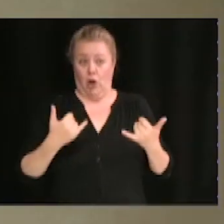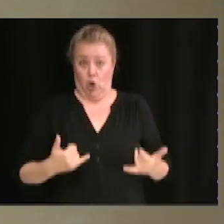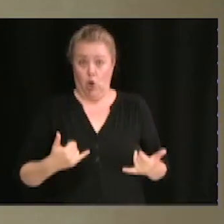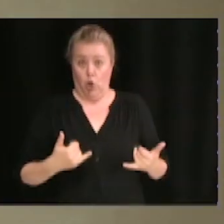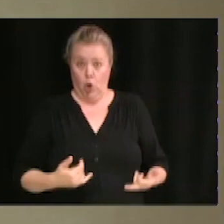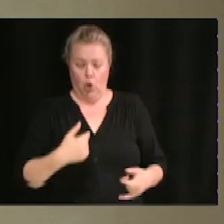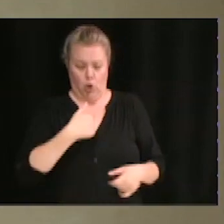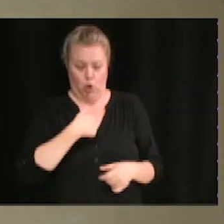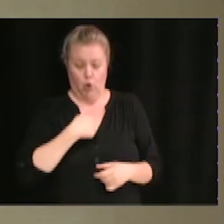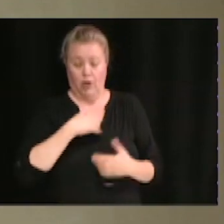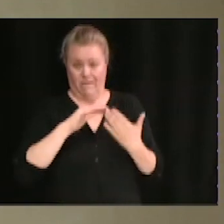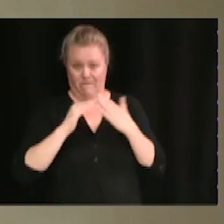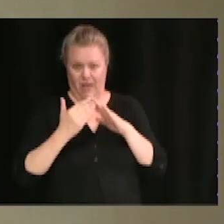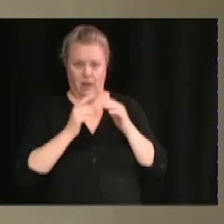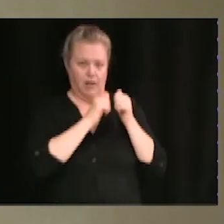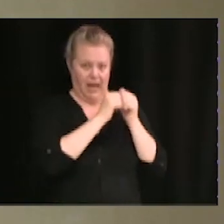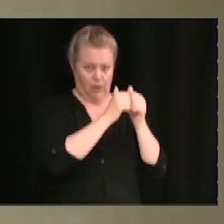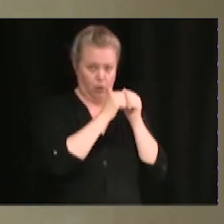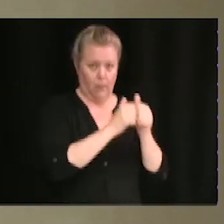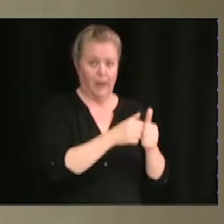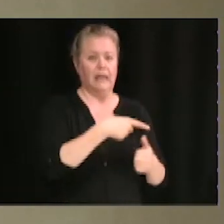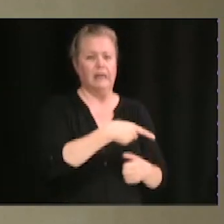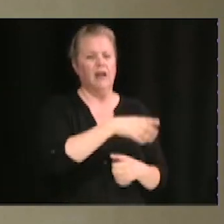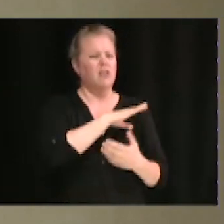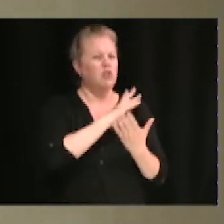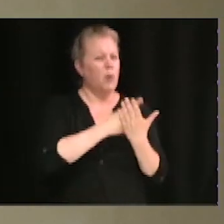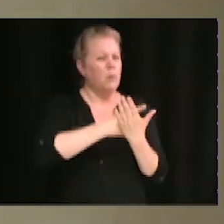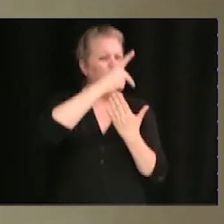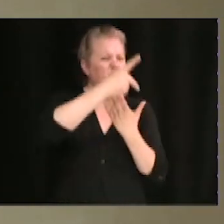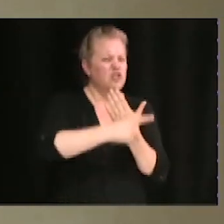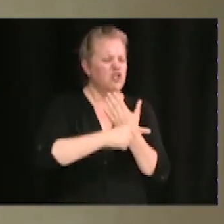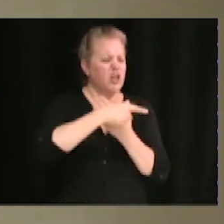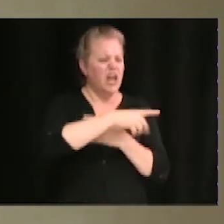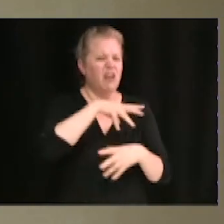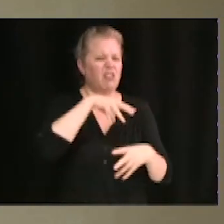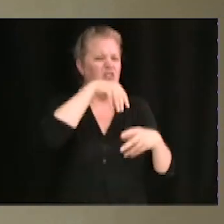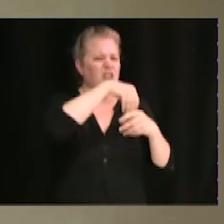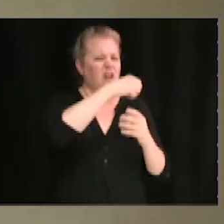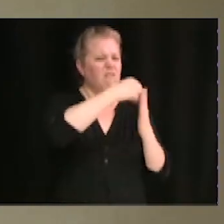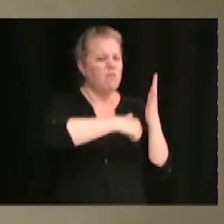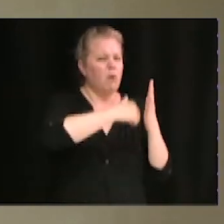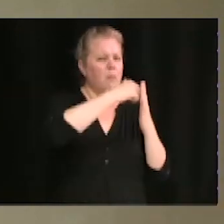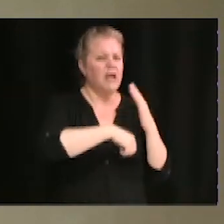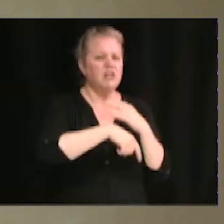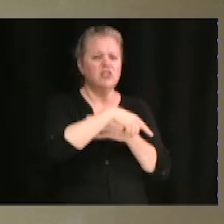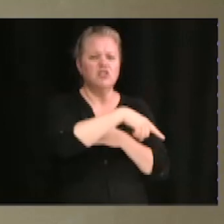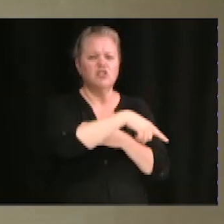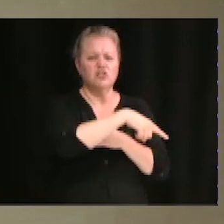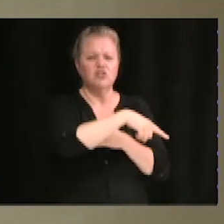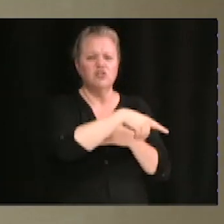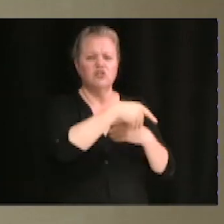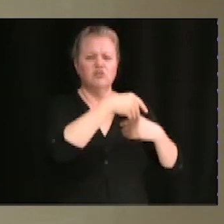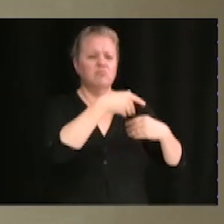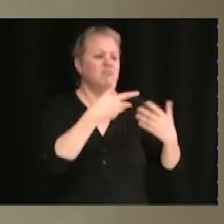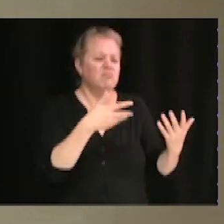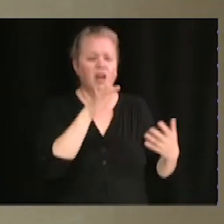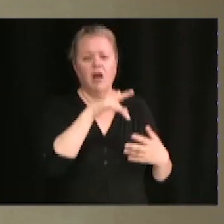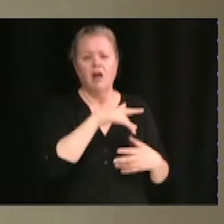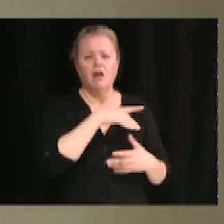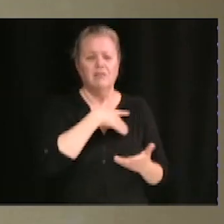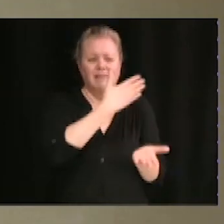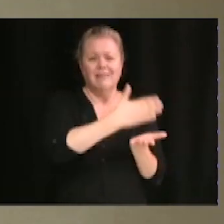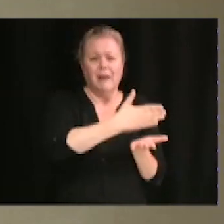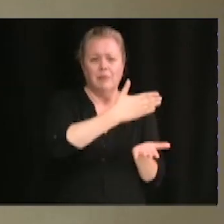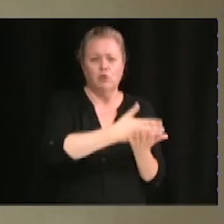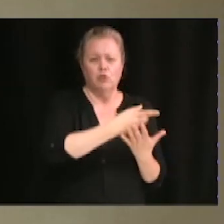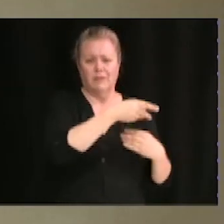si le projet se concrétise. Il y un projet de fromagerie. Le terminus était en vente, était à vendre. Et à ce moment-là, il